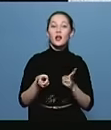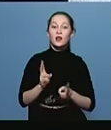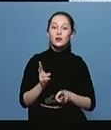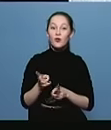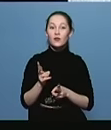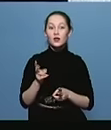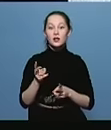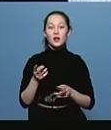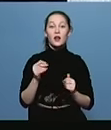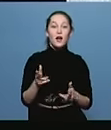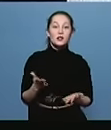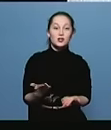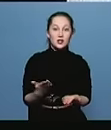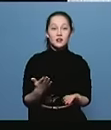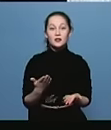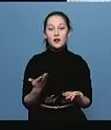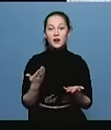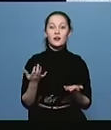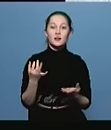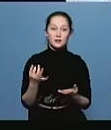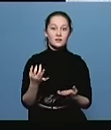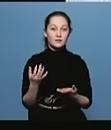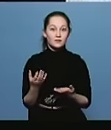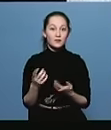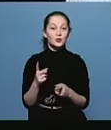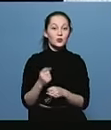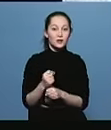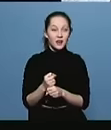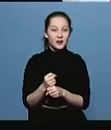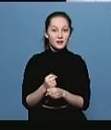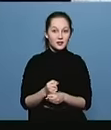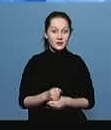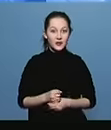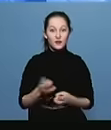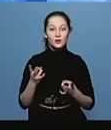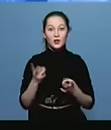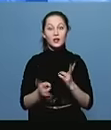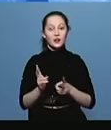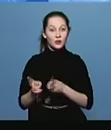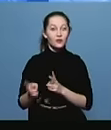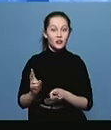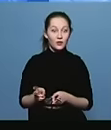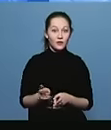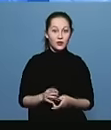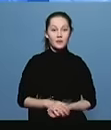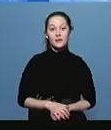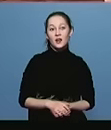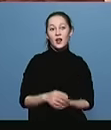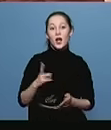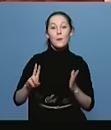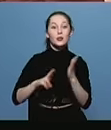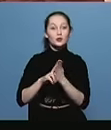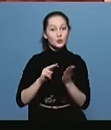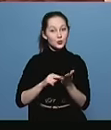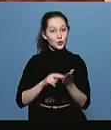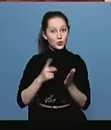чаю живешь. Ладно, я вот надо к мне и чай, ладно. А вот когда семья, так им надо готовить. Подключение обошлось Анастасии Степановне в 100